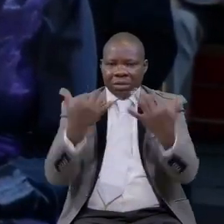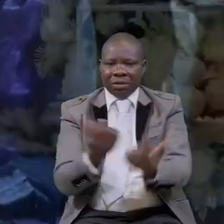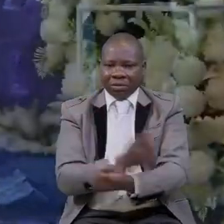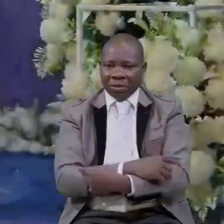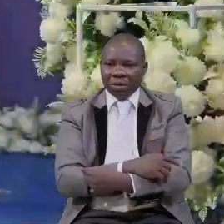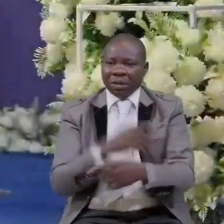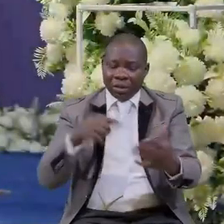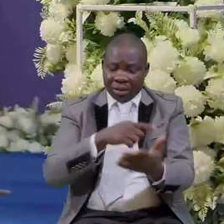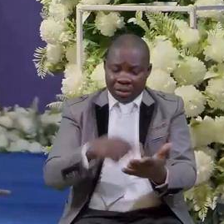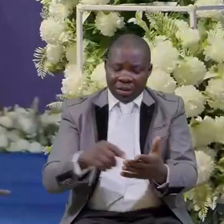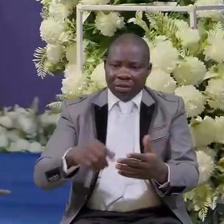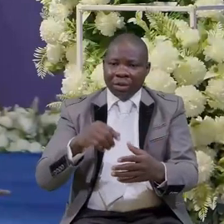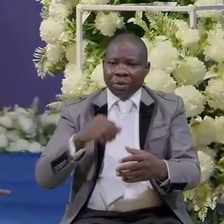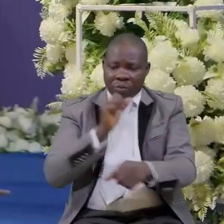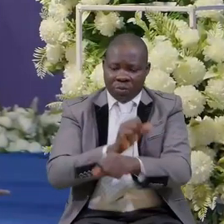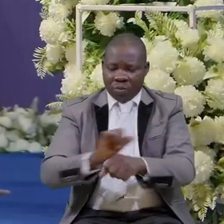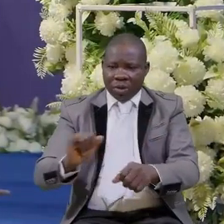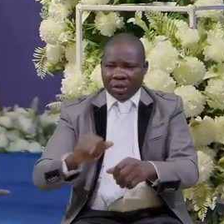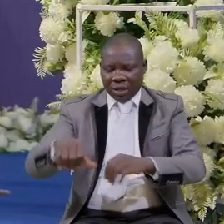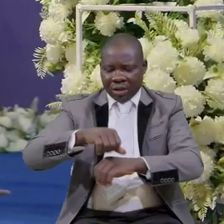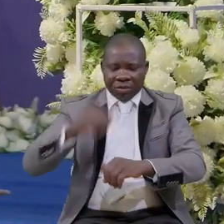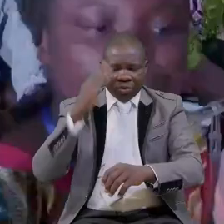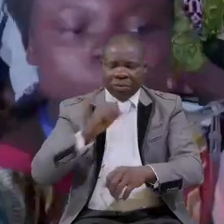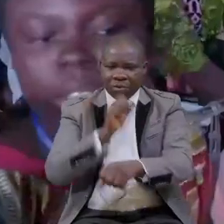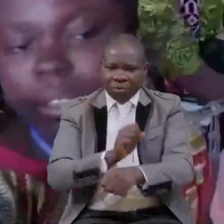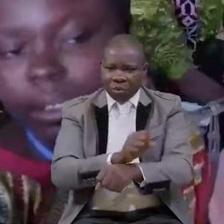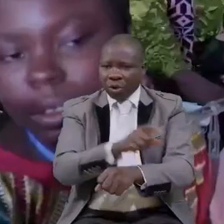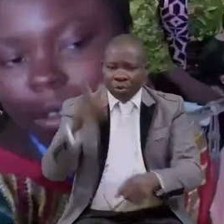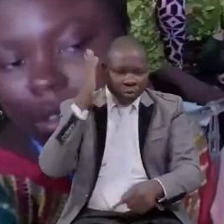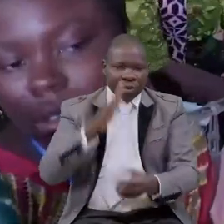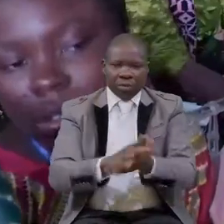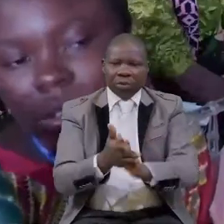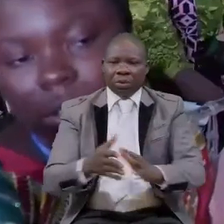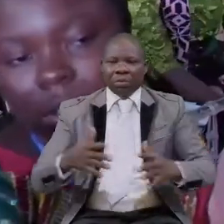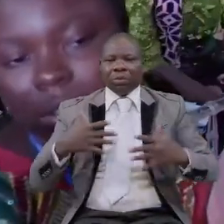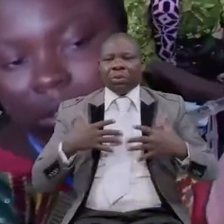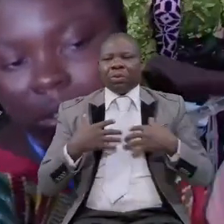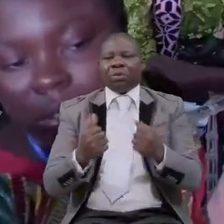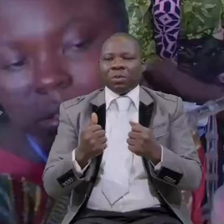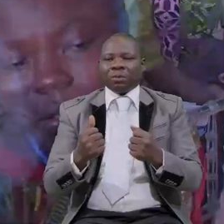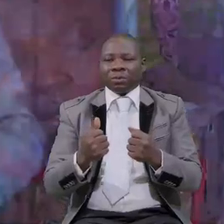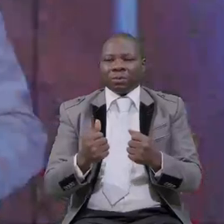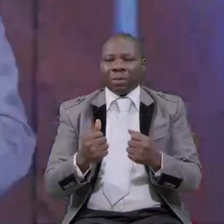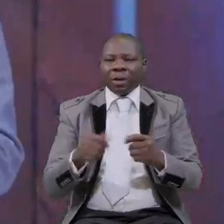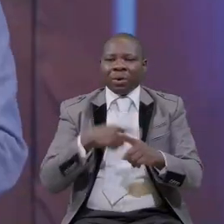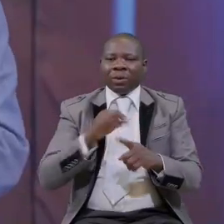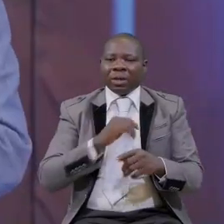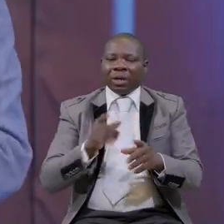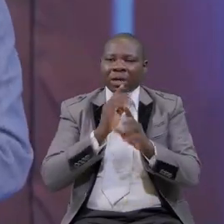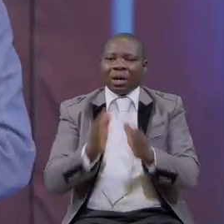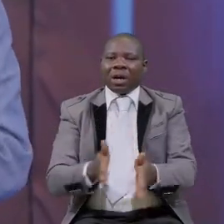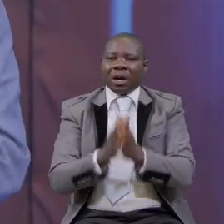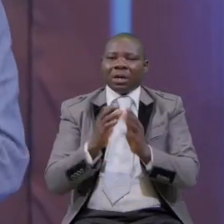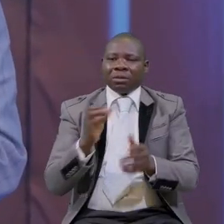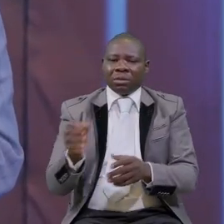Cette onction activée va agir, il sera guéri. Quand j'ai demandé de lui, on dit,